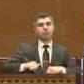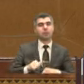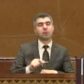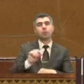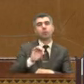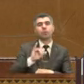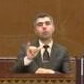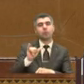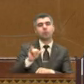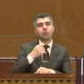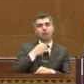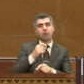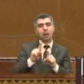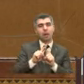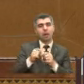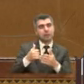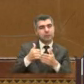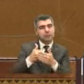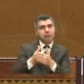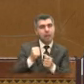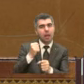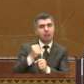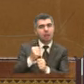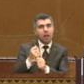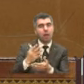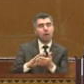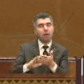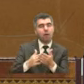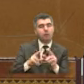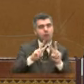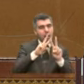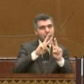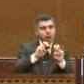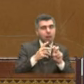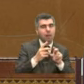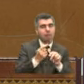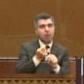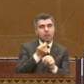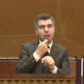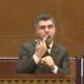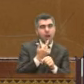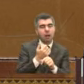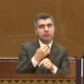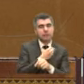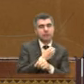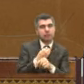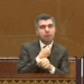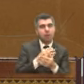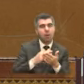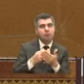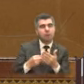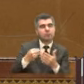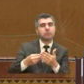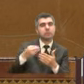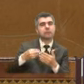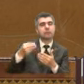المساطر المتعلقة بحوادث الشغل على مستوى المعاينة والتكفل والعلاج مساطر معقدة وطويلة.